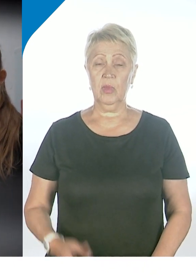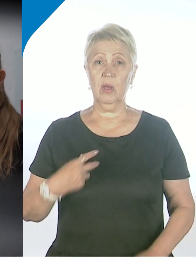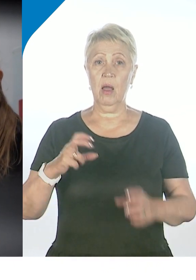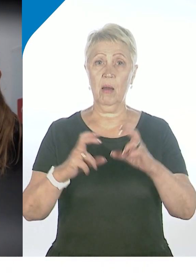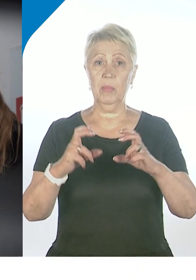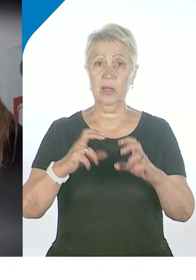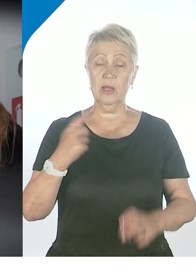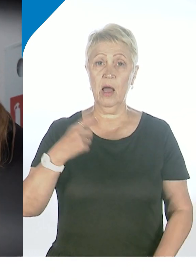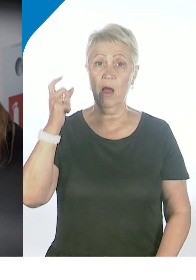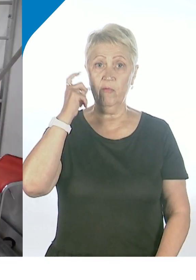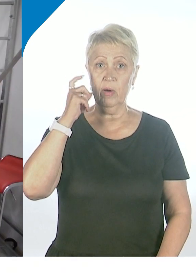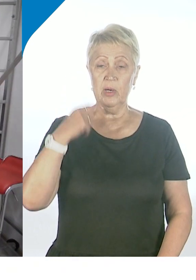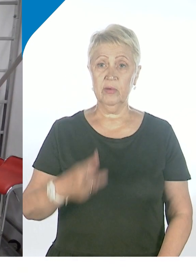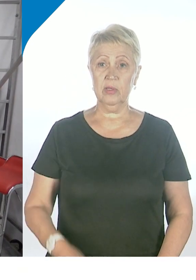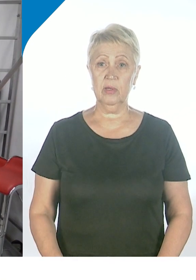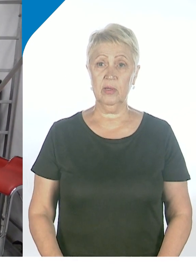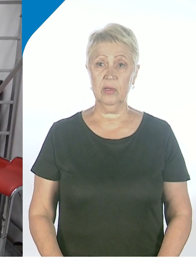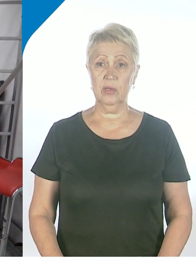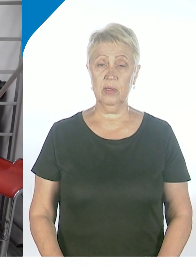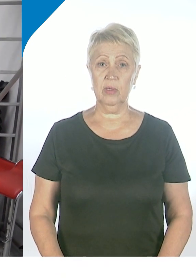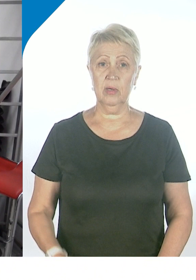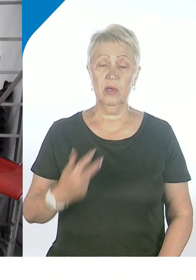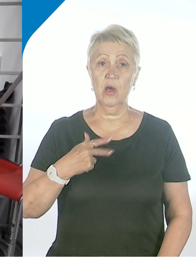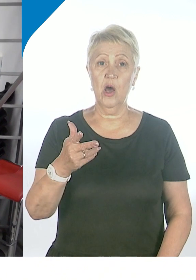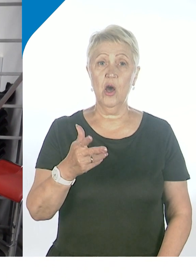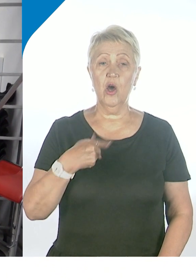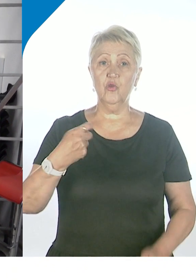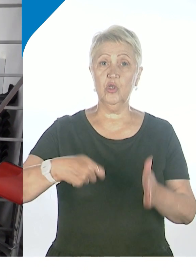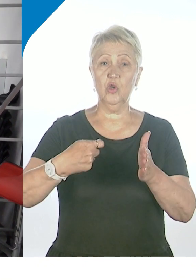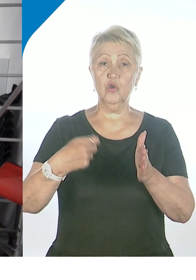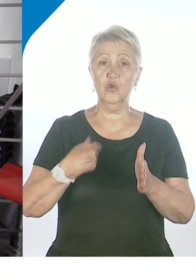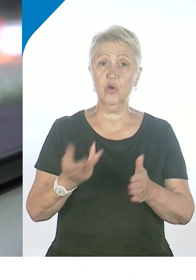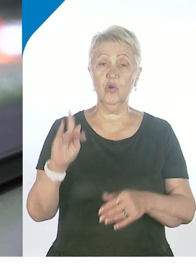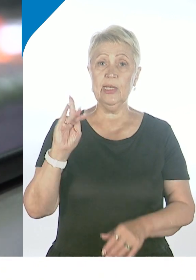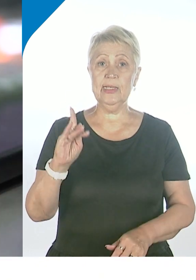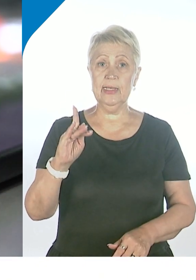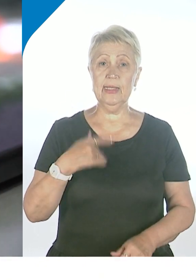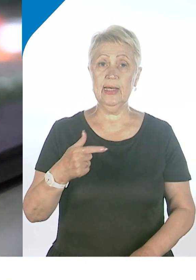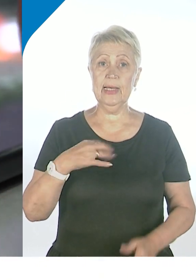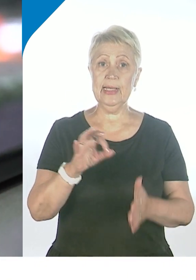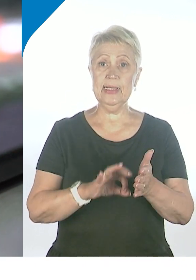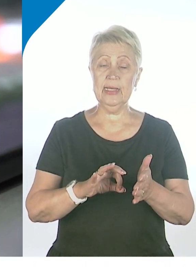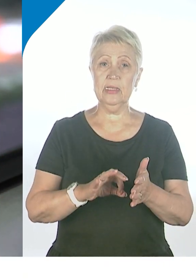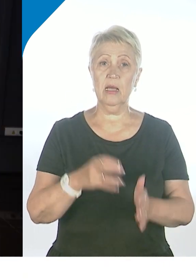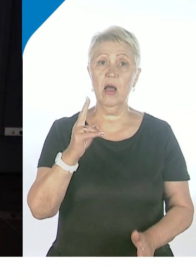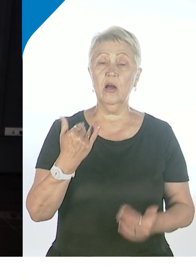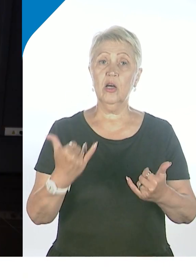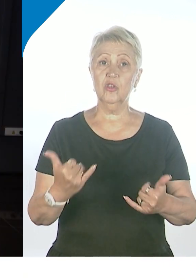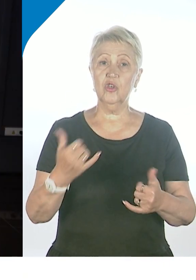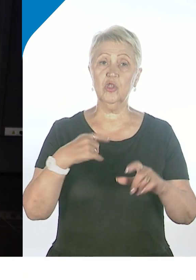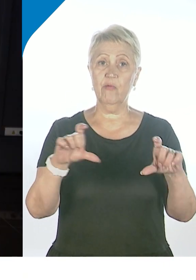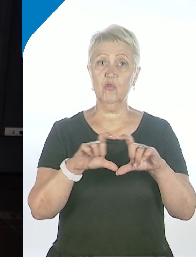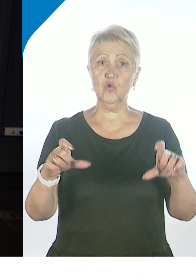выпускает для заграницы пеллетами. То есть режиссер сидит здесь и управляет всем процессом. А как сейчас в школе, да,